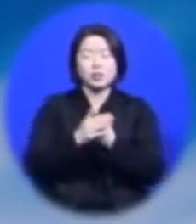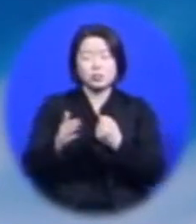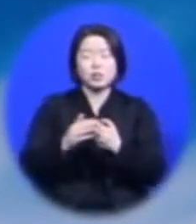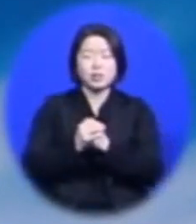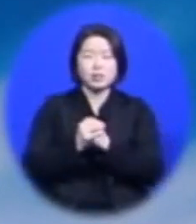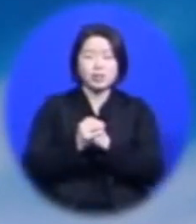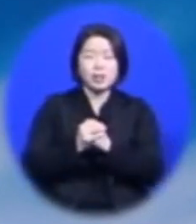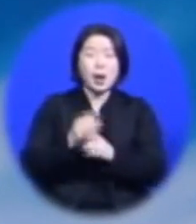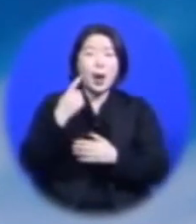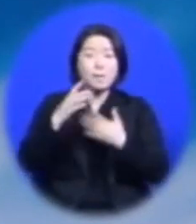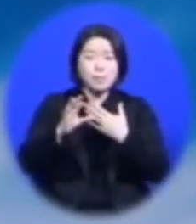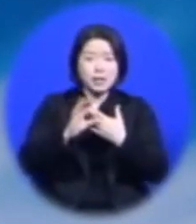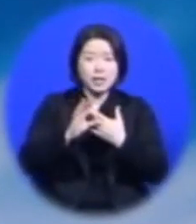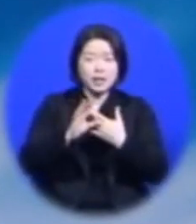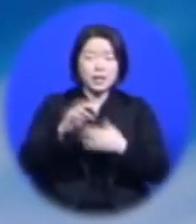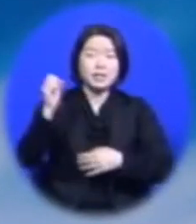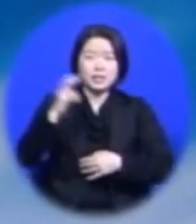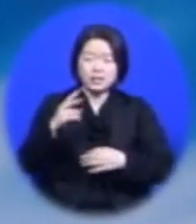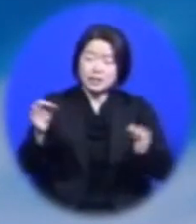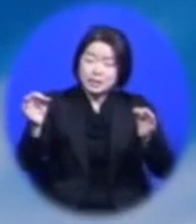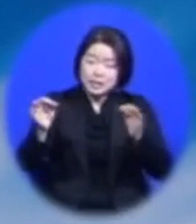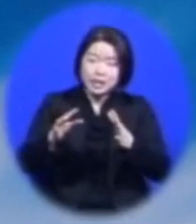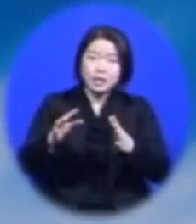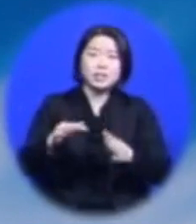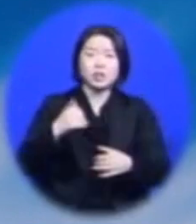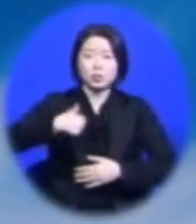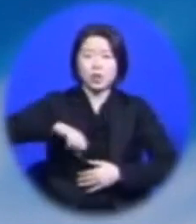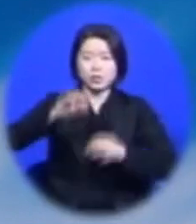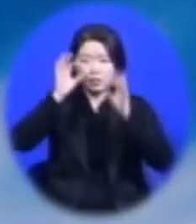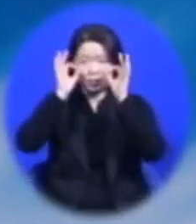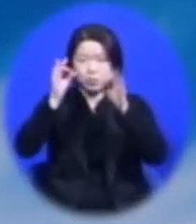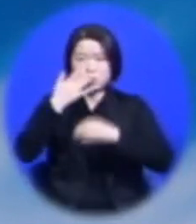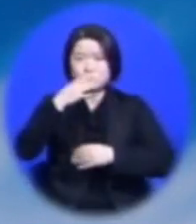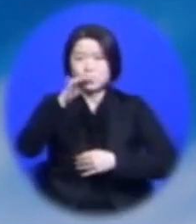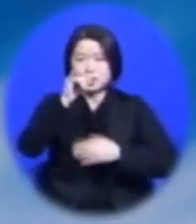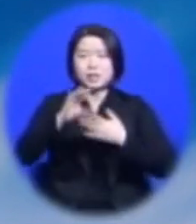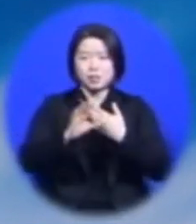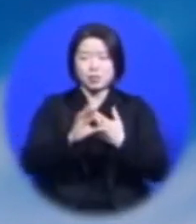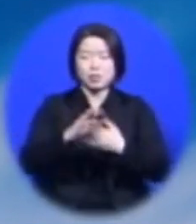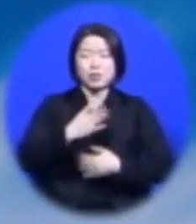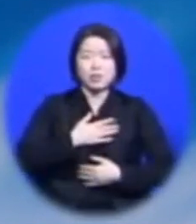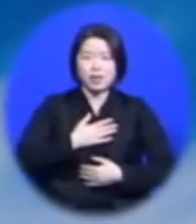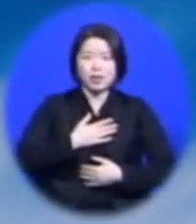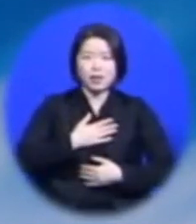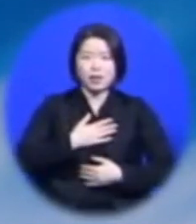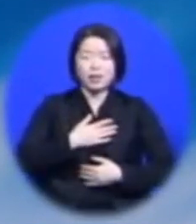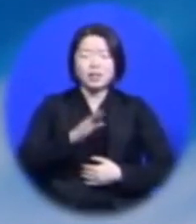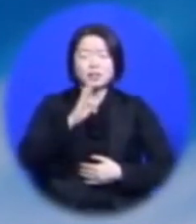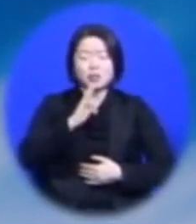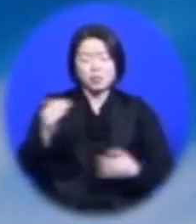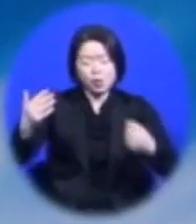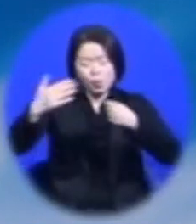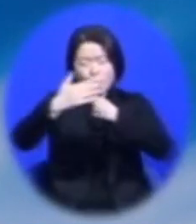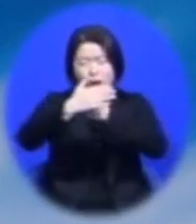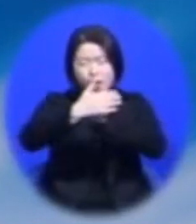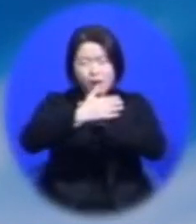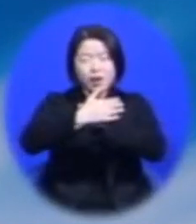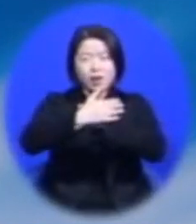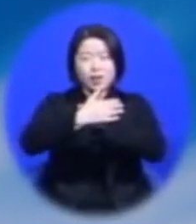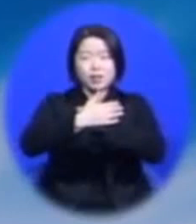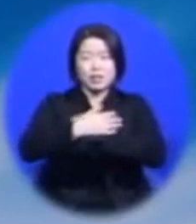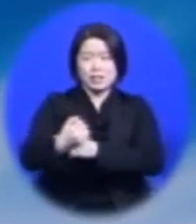만약에 다시 잠깐이라도 다시 아들을 내가 볼 수 있다면 내가 정말 꽉 안아주고